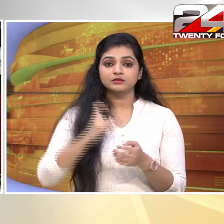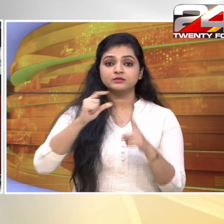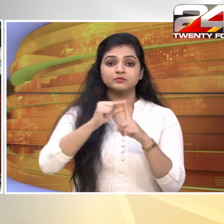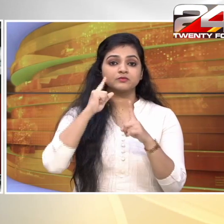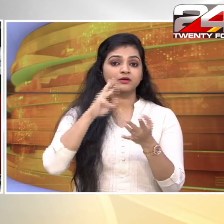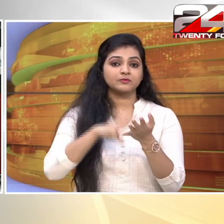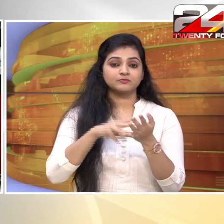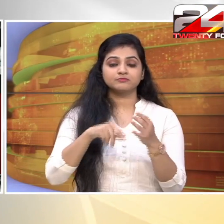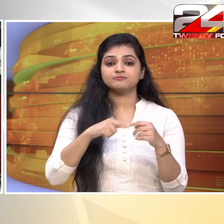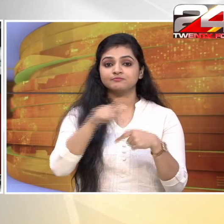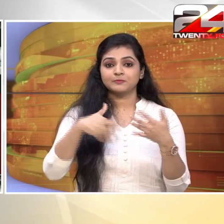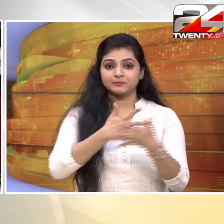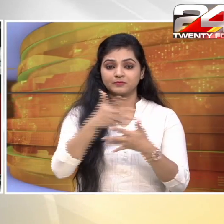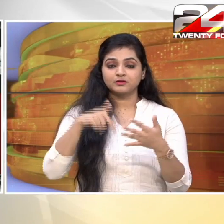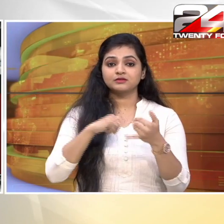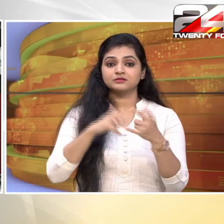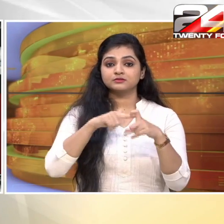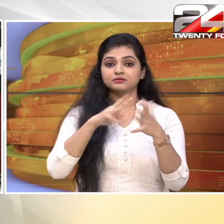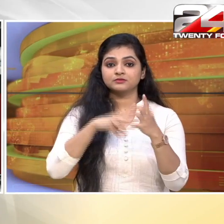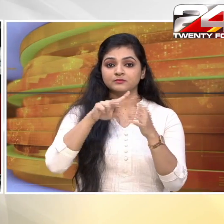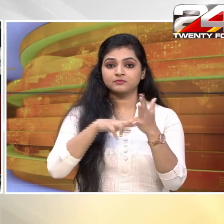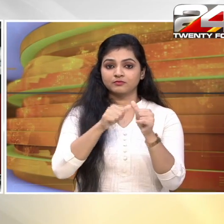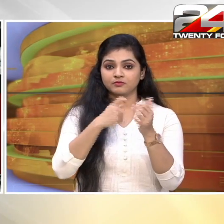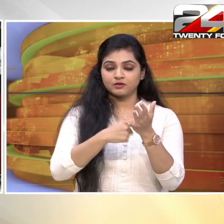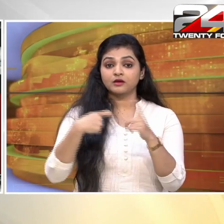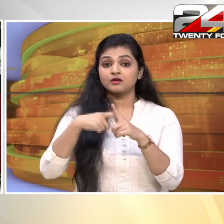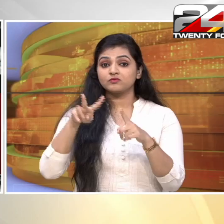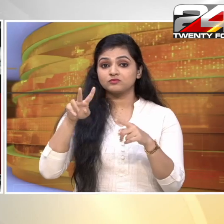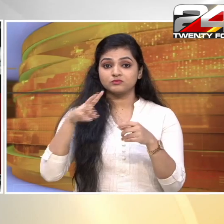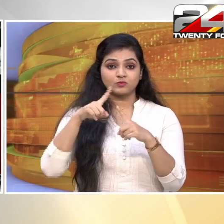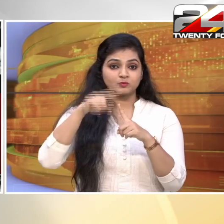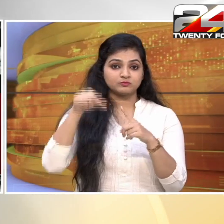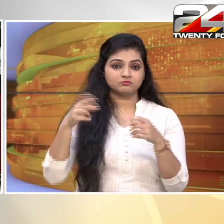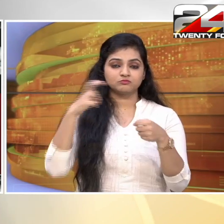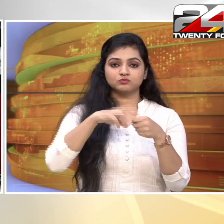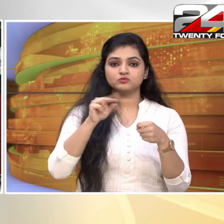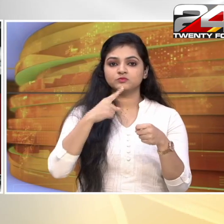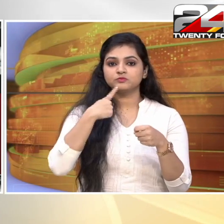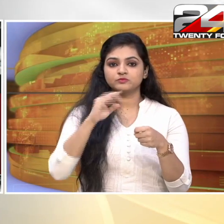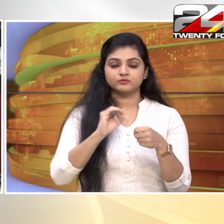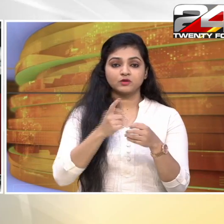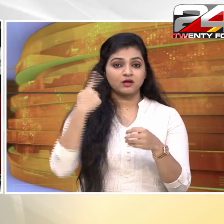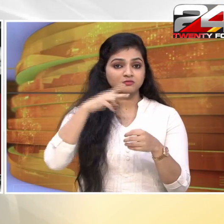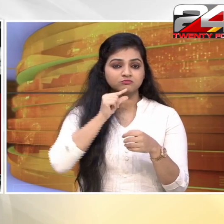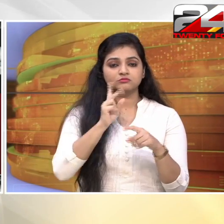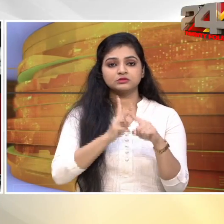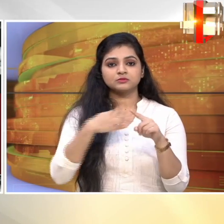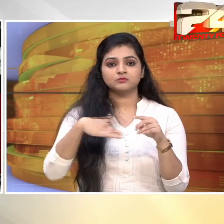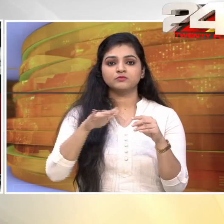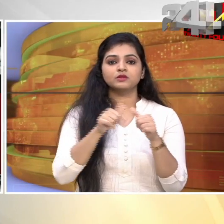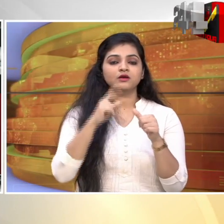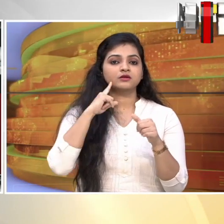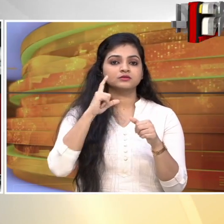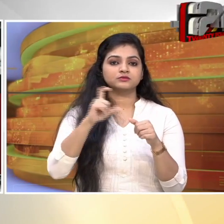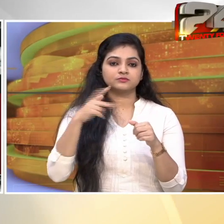സിപിഐഎം പാർട്ടി കോൺഗ്രസിന്റെ ഭാഗമായുള്ള സെമിനാറിൽ പങ്കെടുക്കാൻ കെ വി തോമസിന് അനുമതിയില്ല. മുൻ നിലപാടിൽ മാറ്റമില്ലെന്ന് എ ഐ സി സി. പാർട്ടി കോൺഗ്രസിൽ